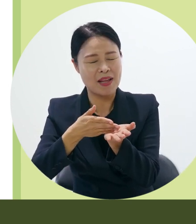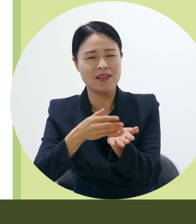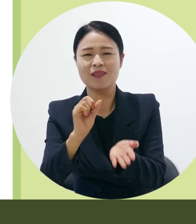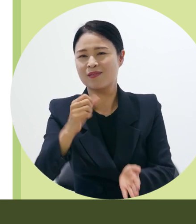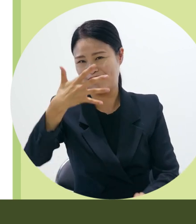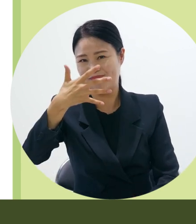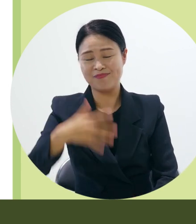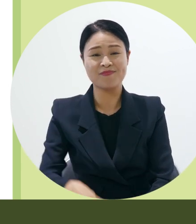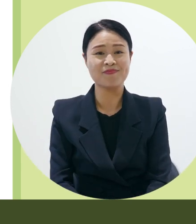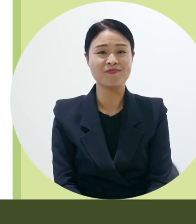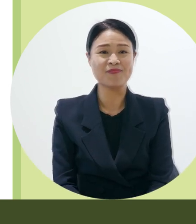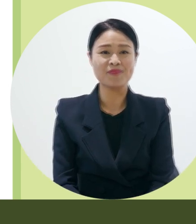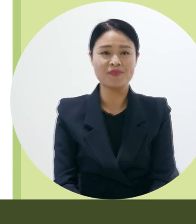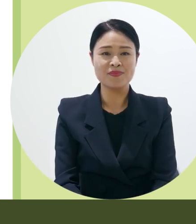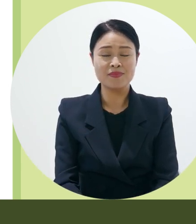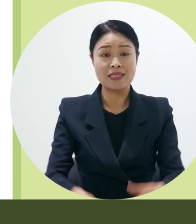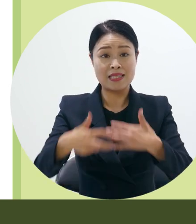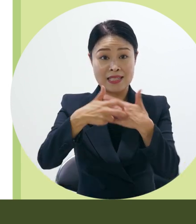전자적 표시.